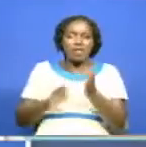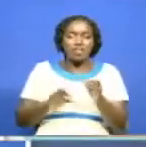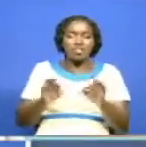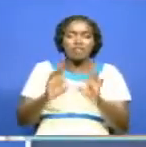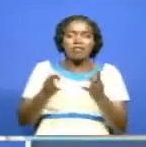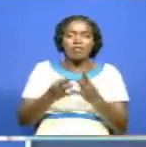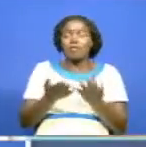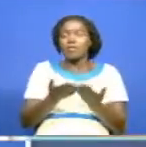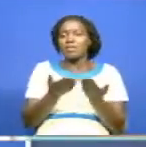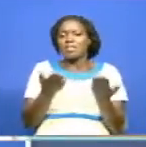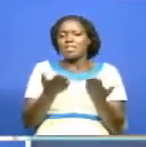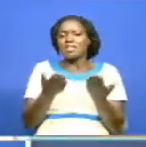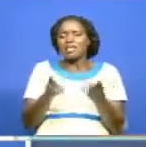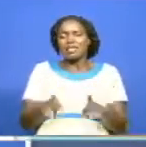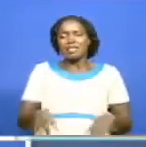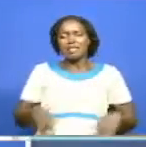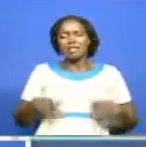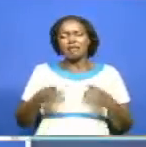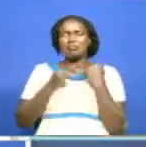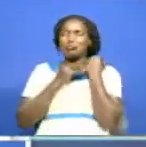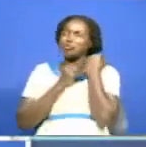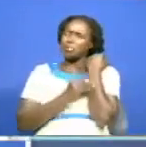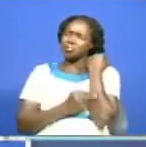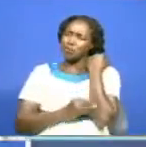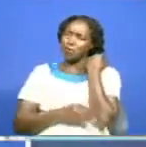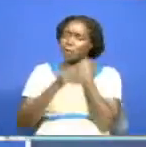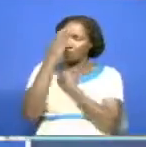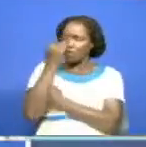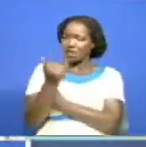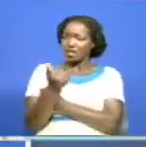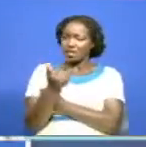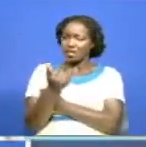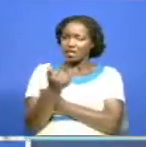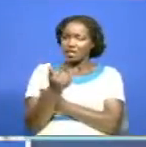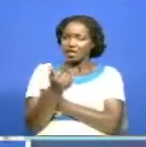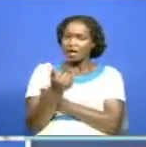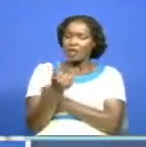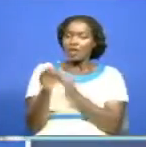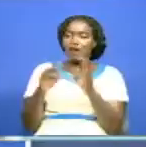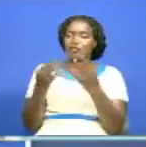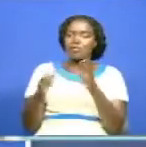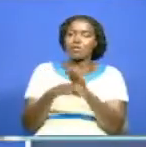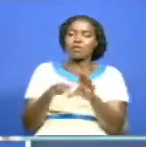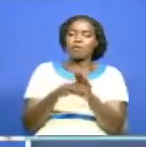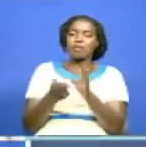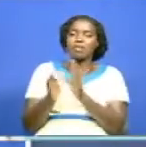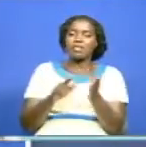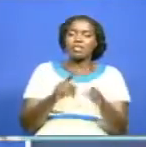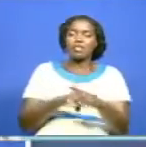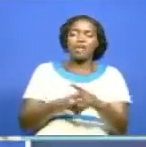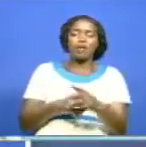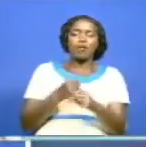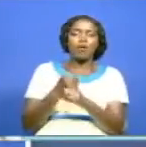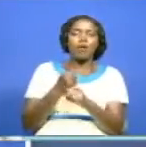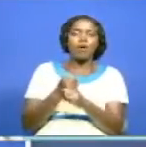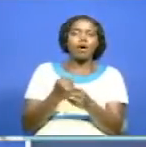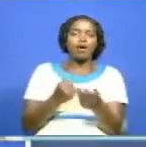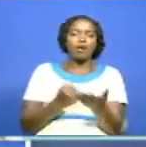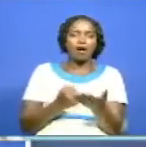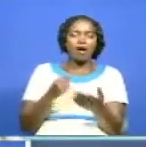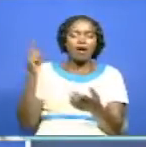haifai kuishi kwa poverty kwa sababu mwenzetu alikuwa pale vitani na akaweza kuaga. Lazima